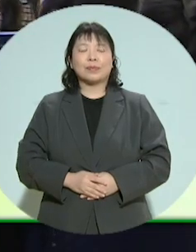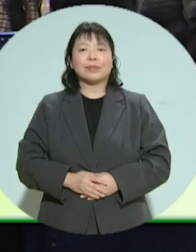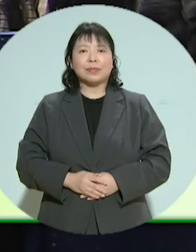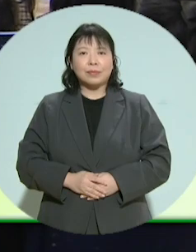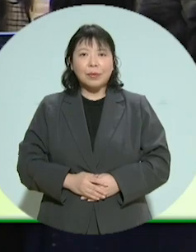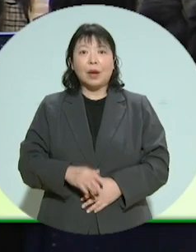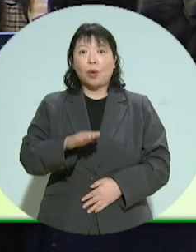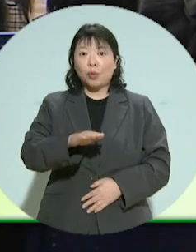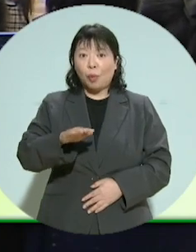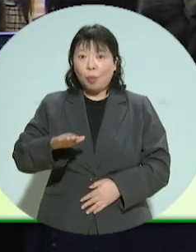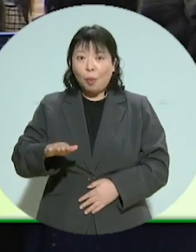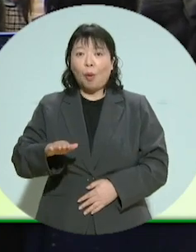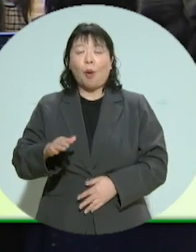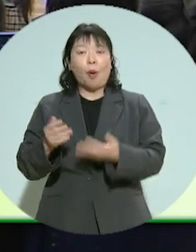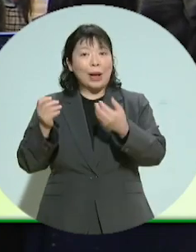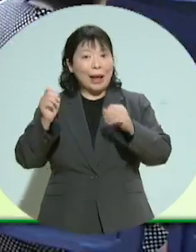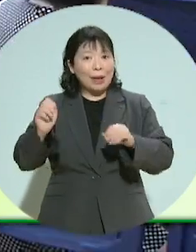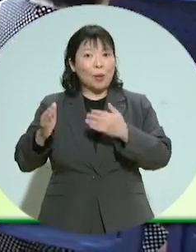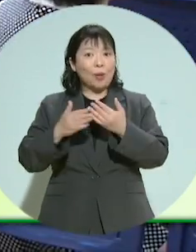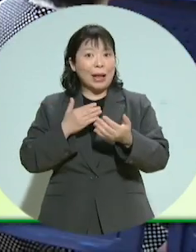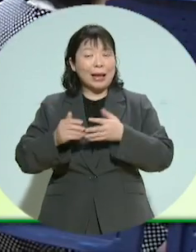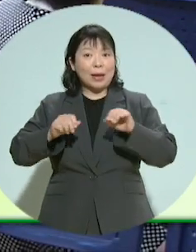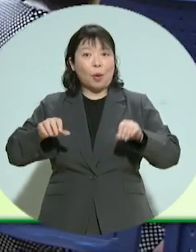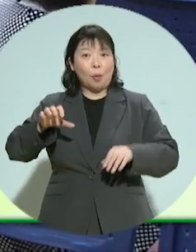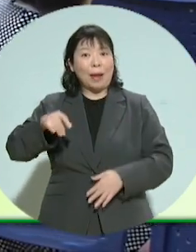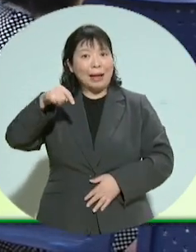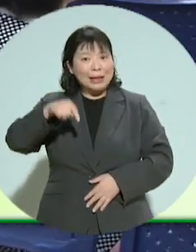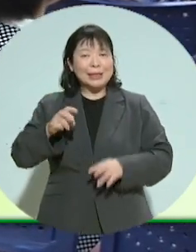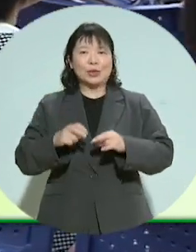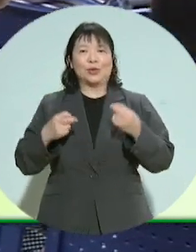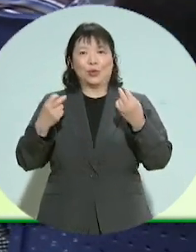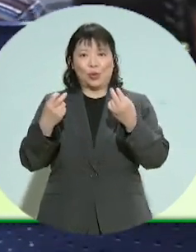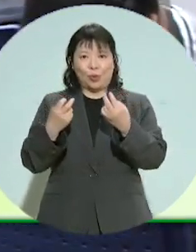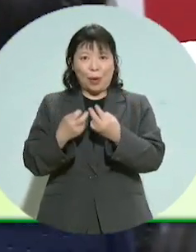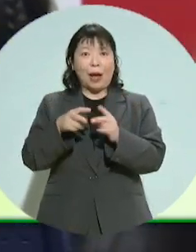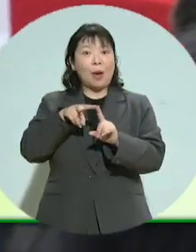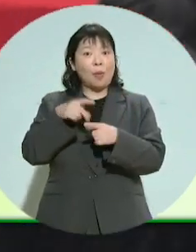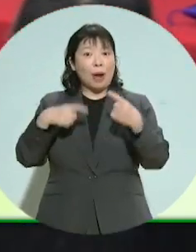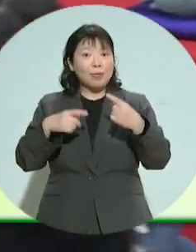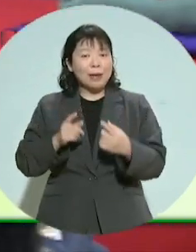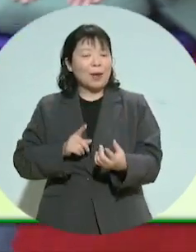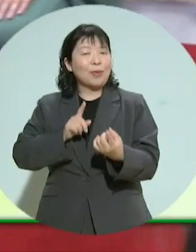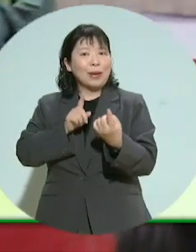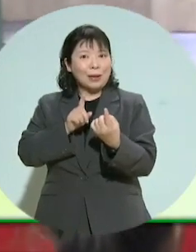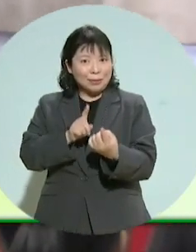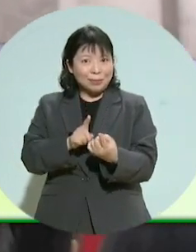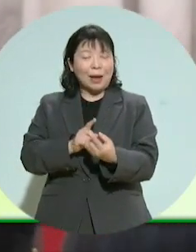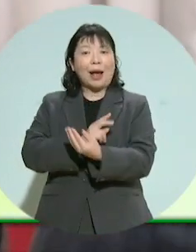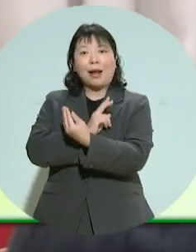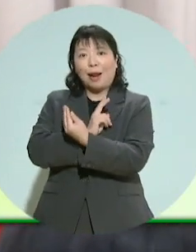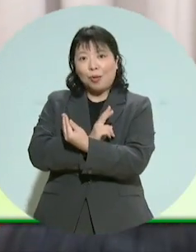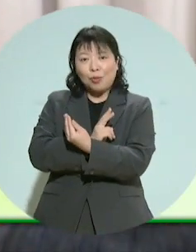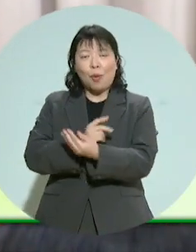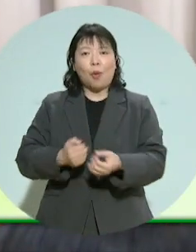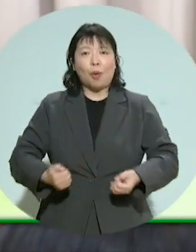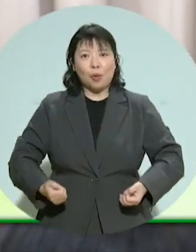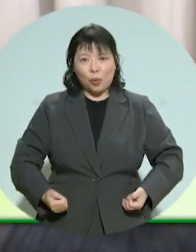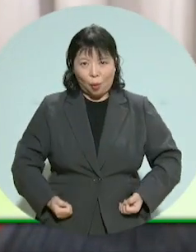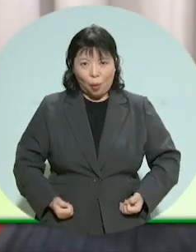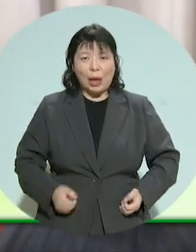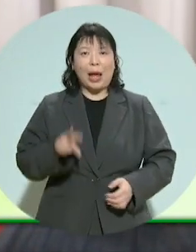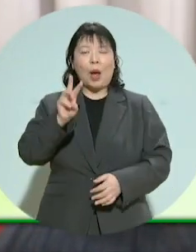子ども芸能体験広場 in 新宿は、小学生を対象に落語、狂言、和